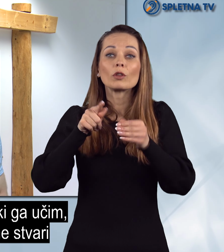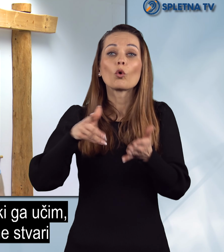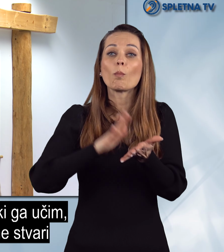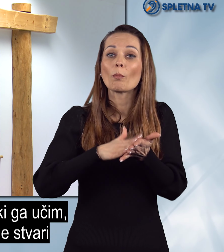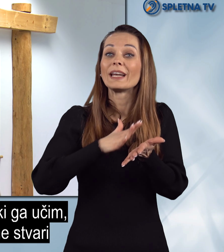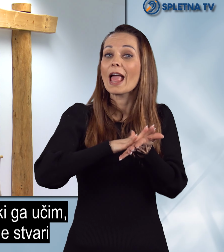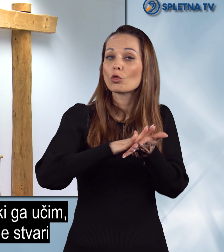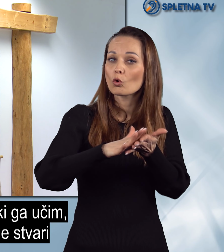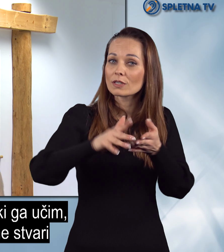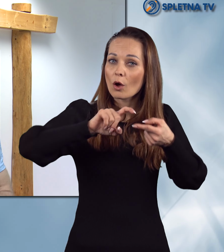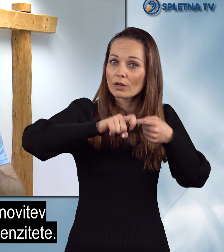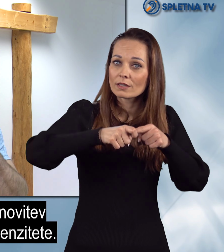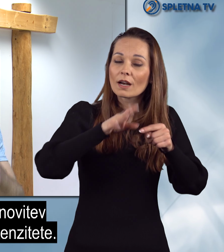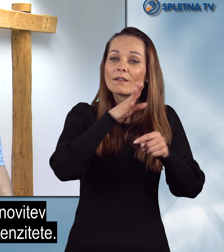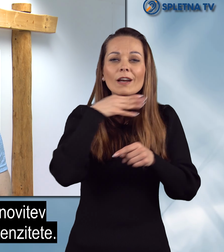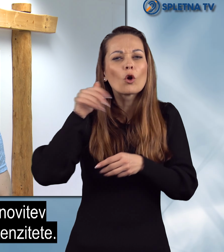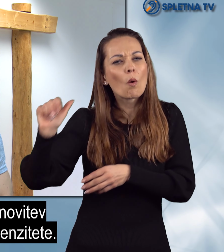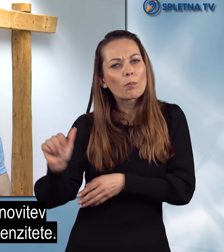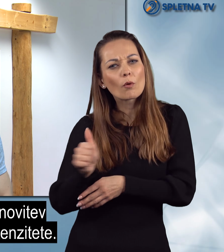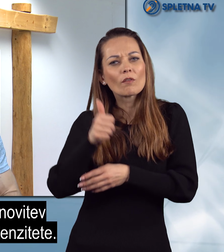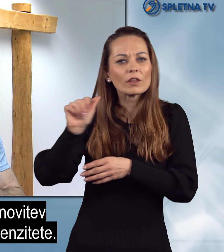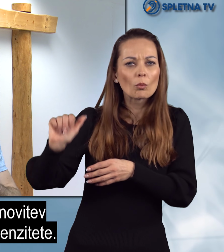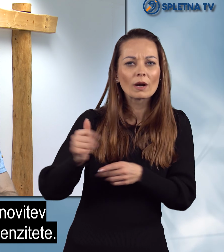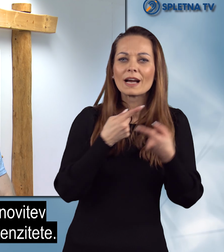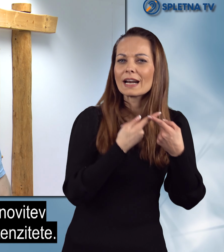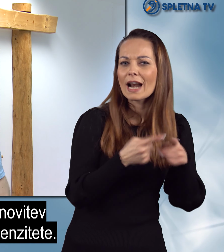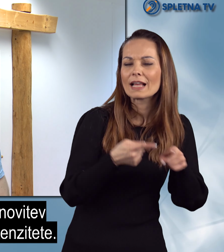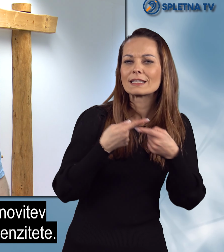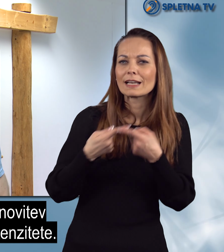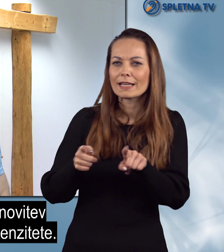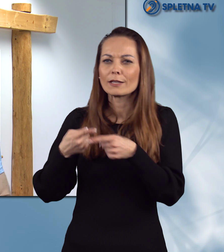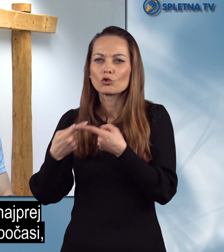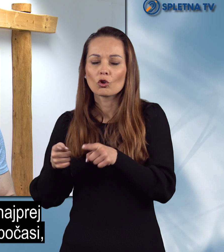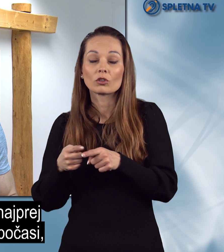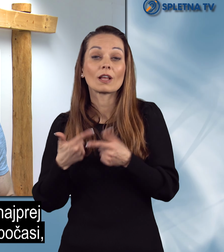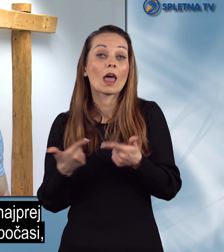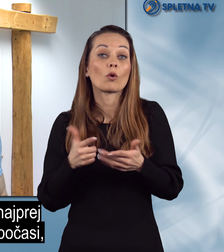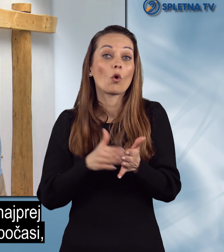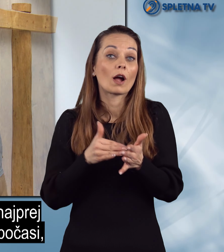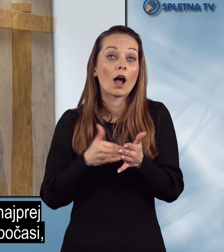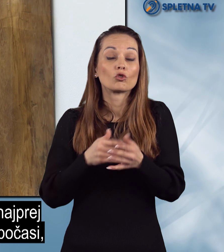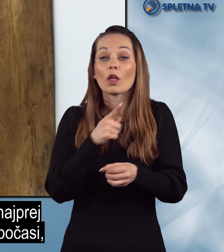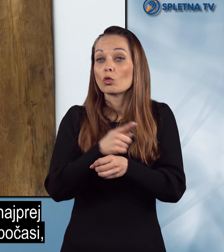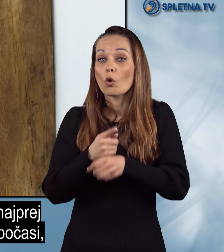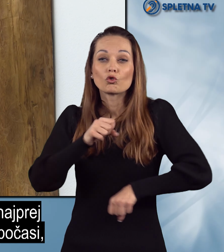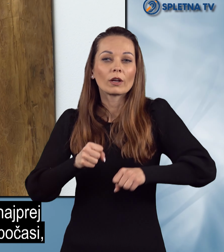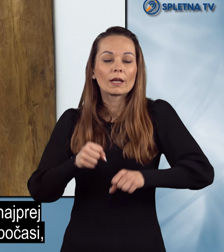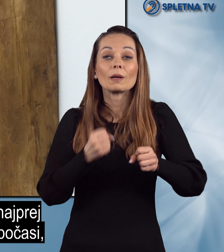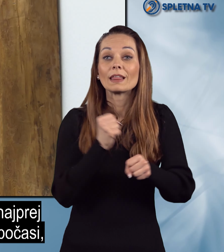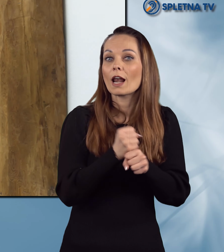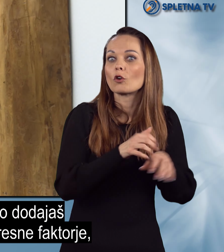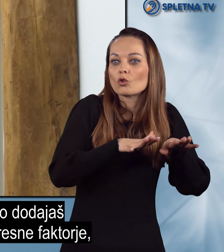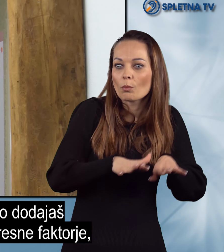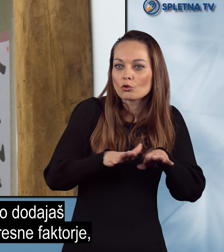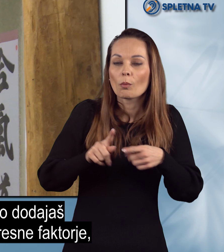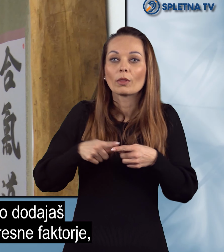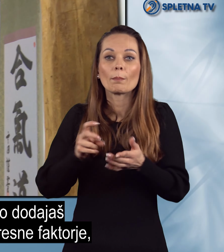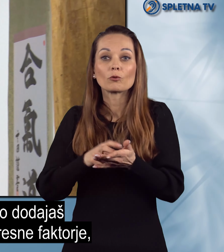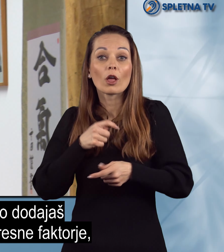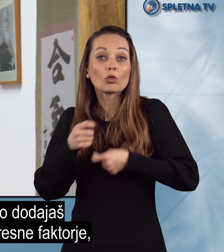to enostavne stvari, pa veliko ponovitev, pa različne intenzitete. Ti lahko določen gib delaš zelo počasi, pa ti